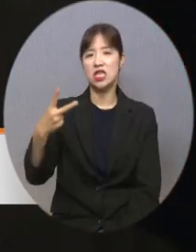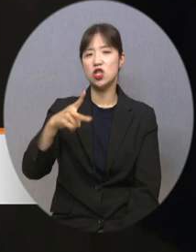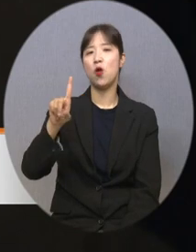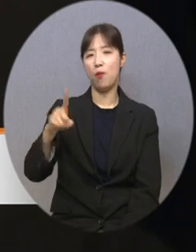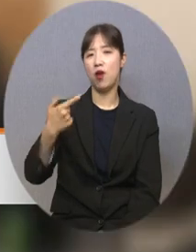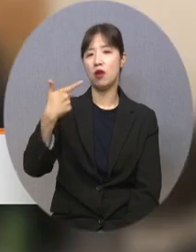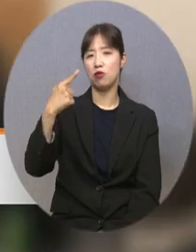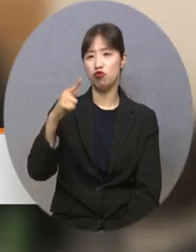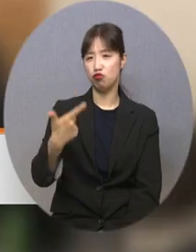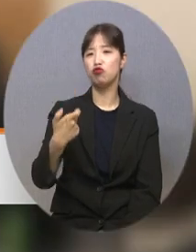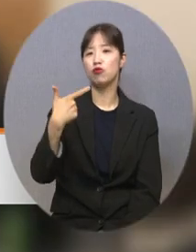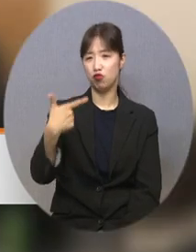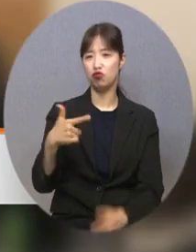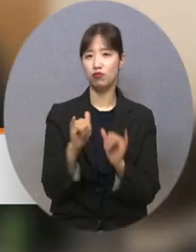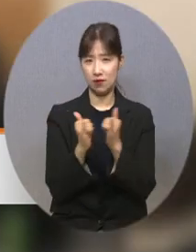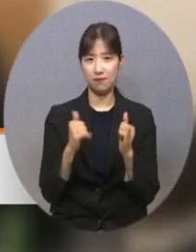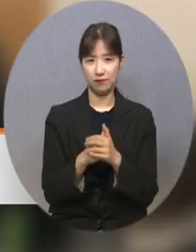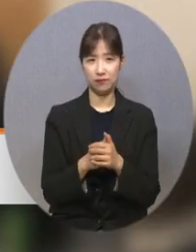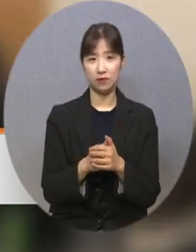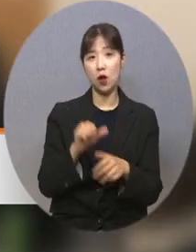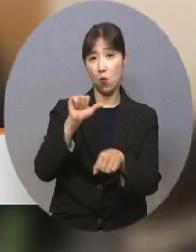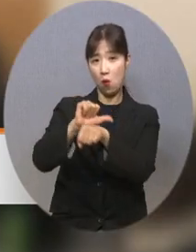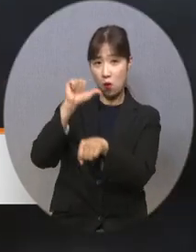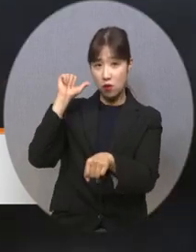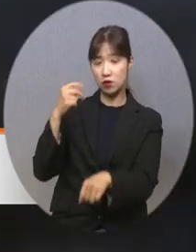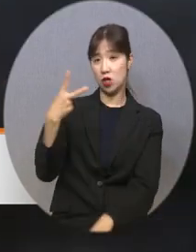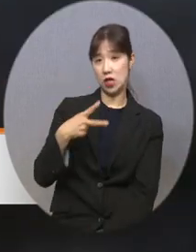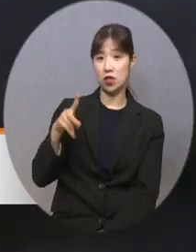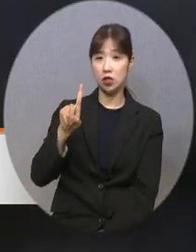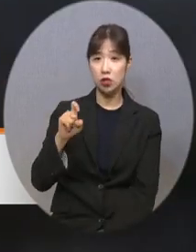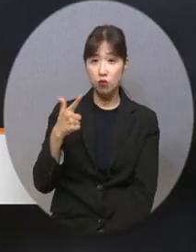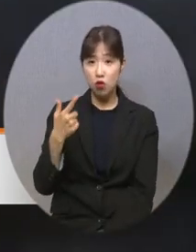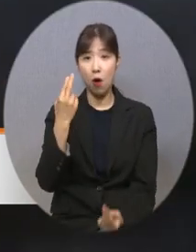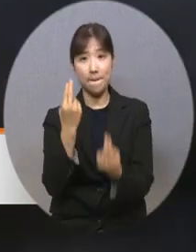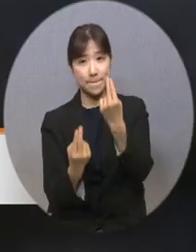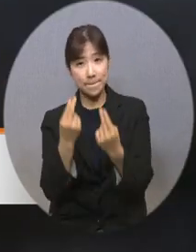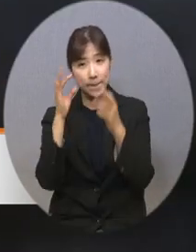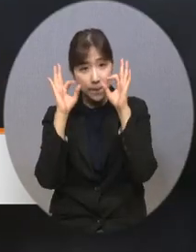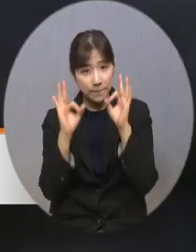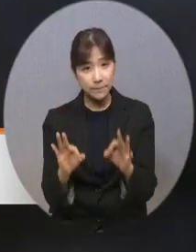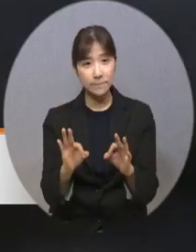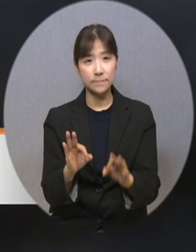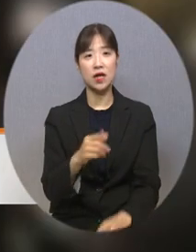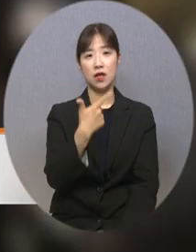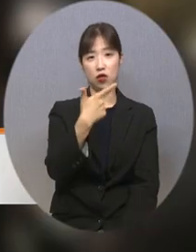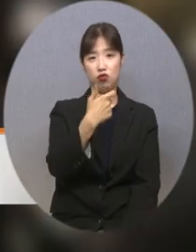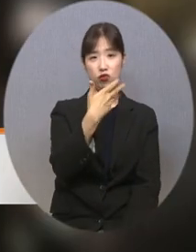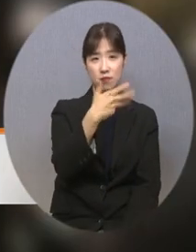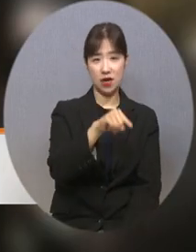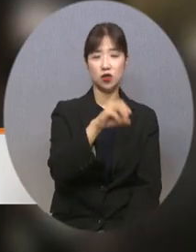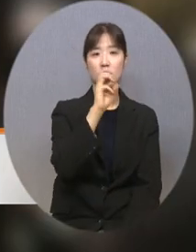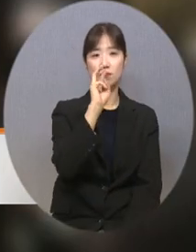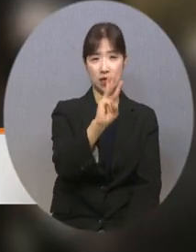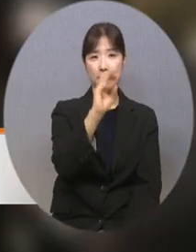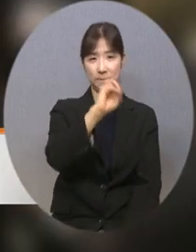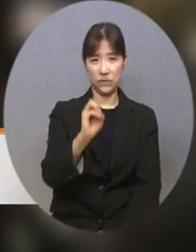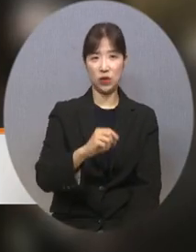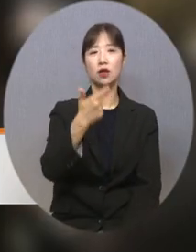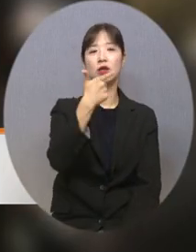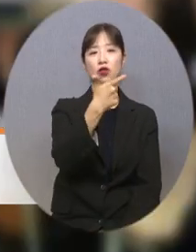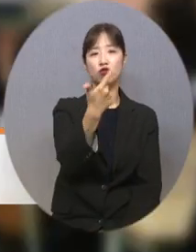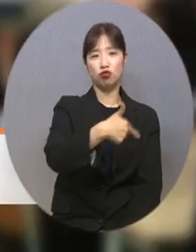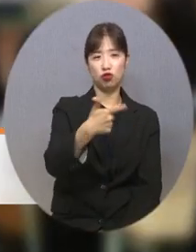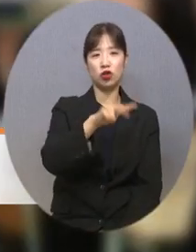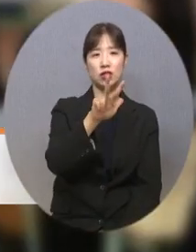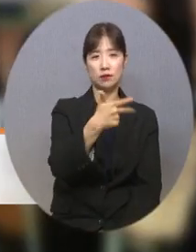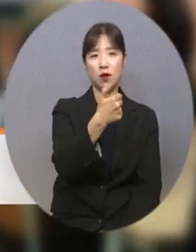2,166명에 이릅니다. 이는 5년 전인 2016년과 비교해 각각 68.3%인